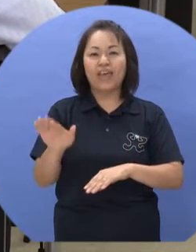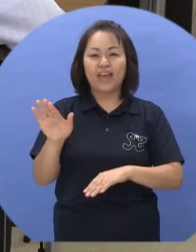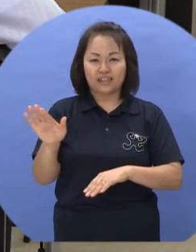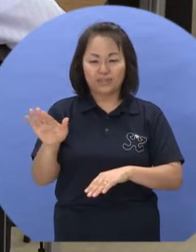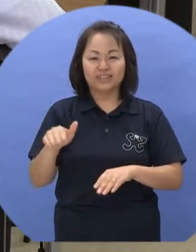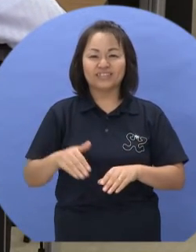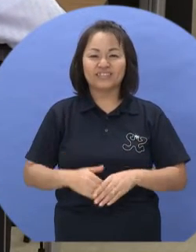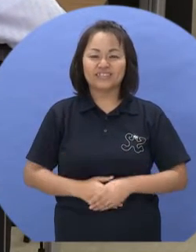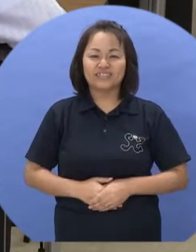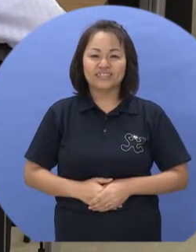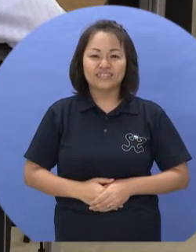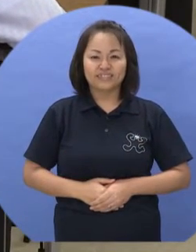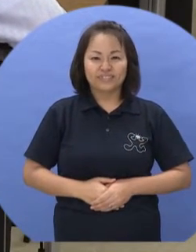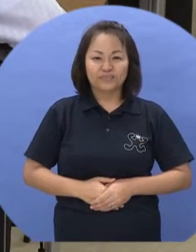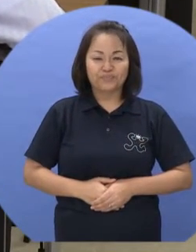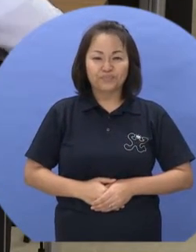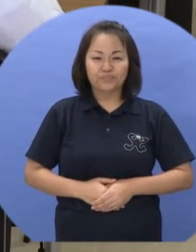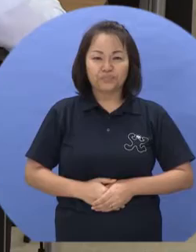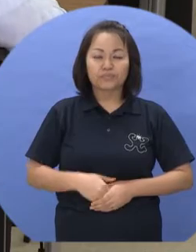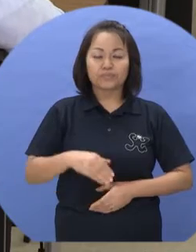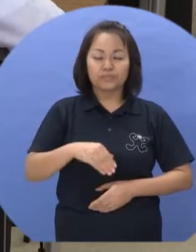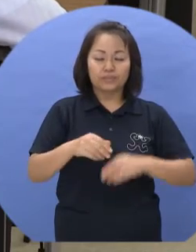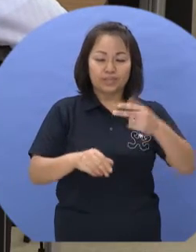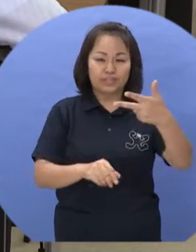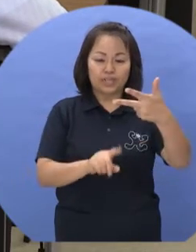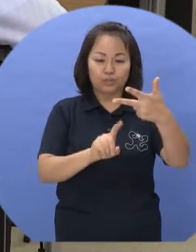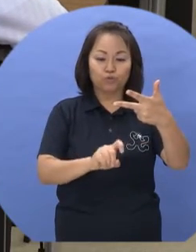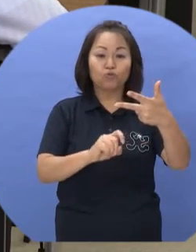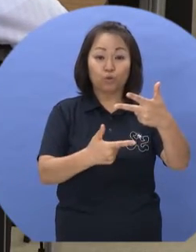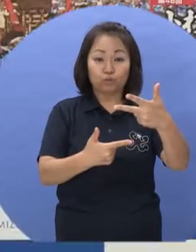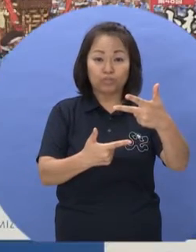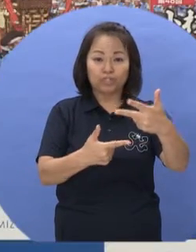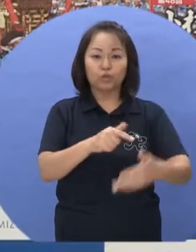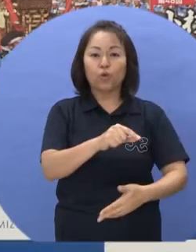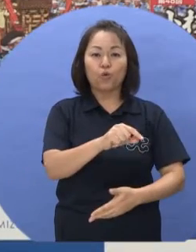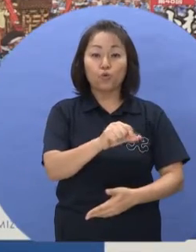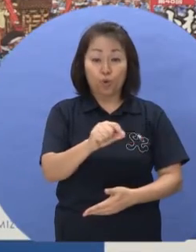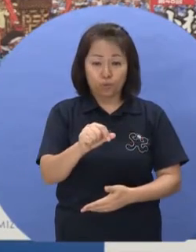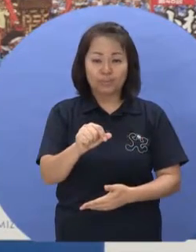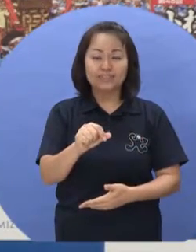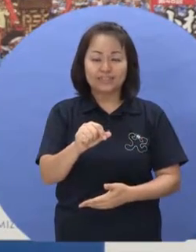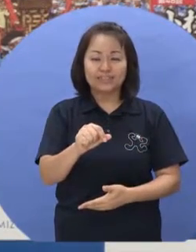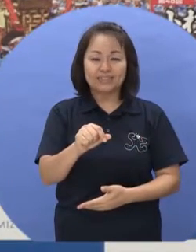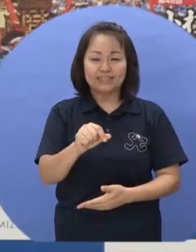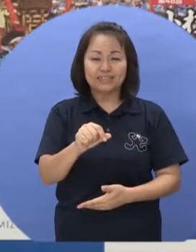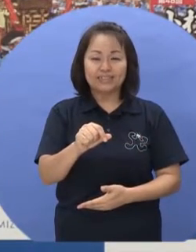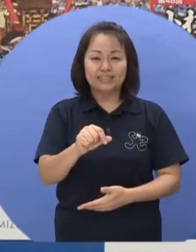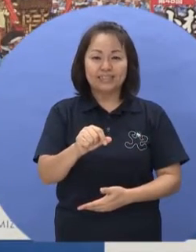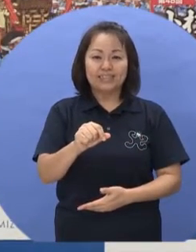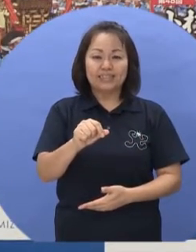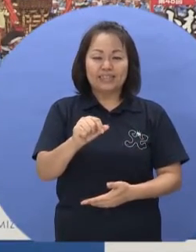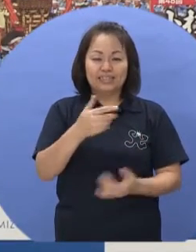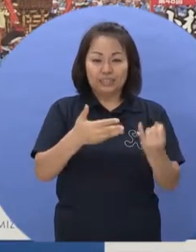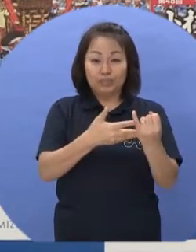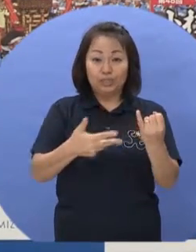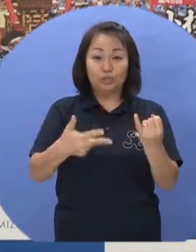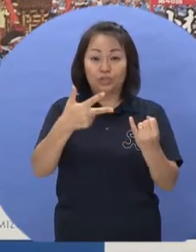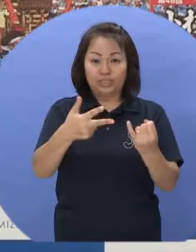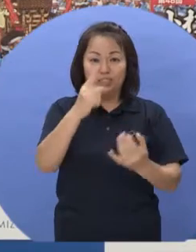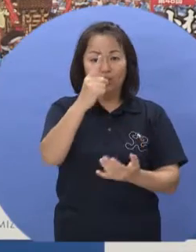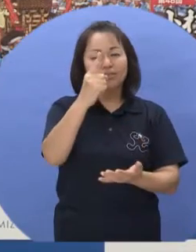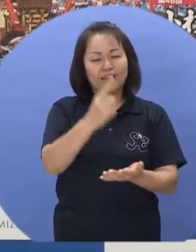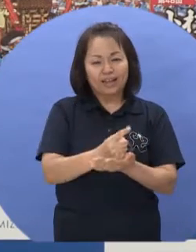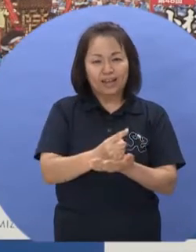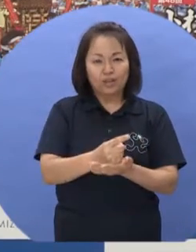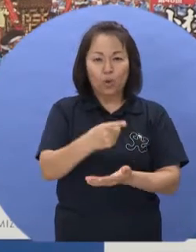でございます。まず16日の土曜日でございますが、この日は射水市内で唯一の海水浴場であります海